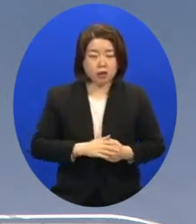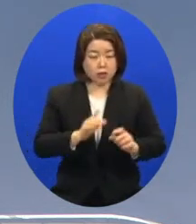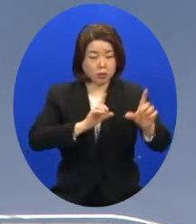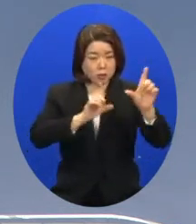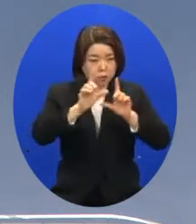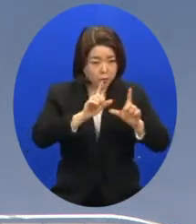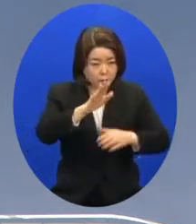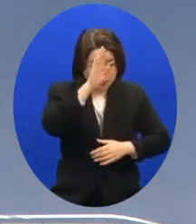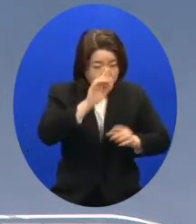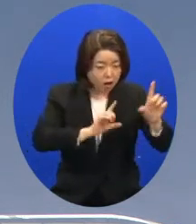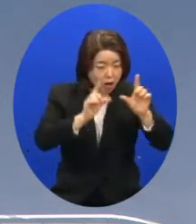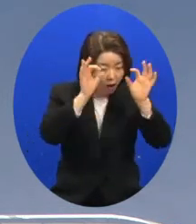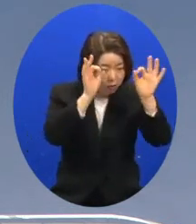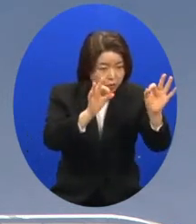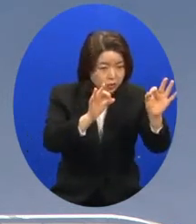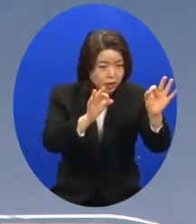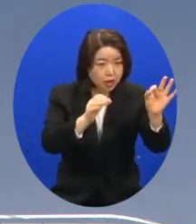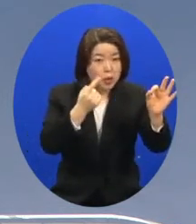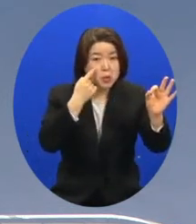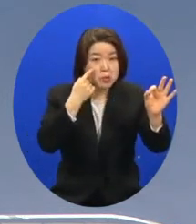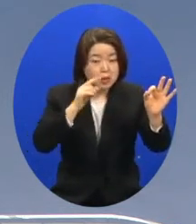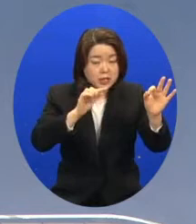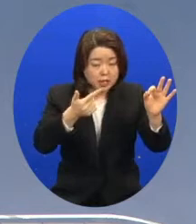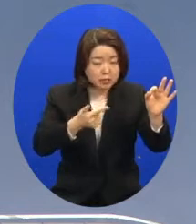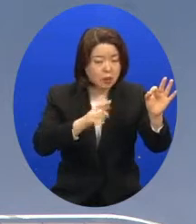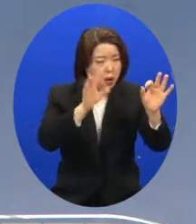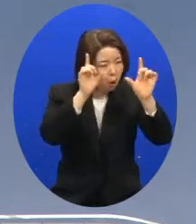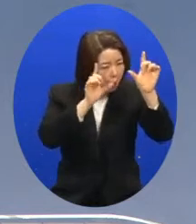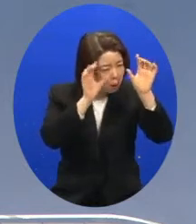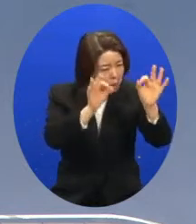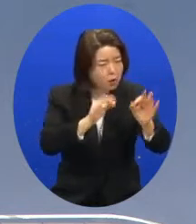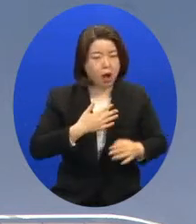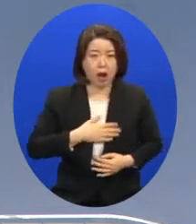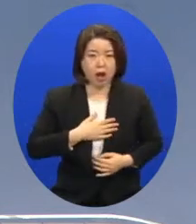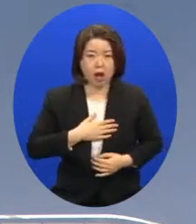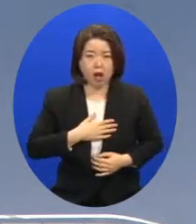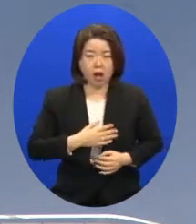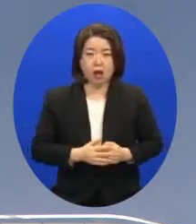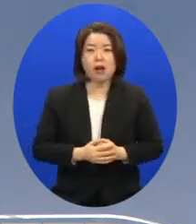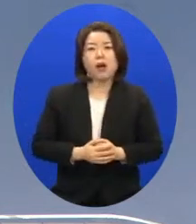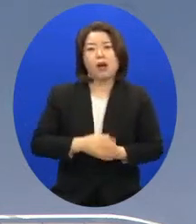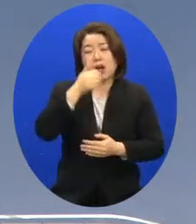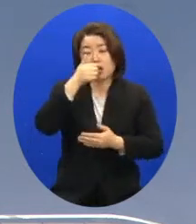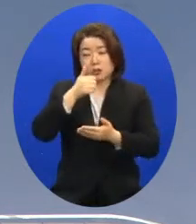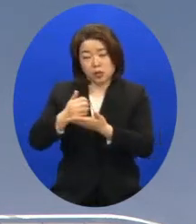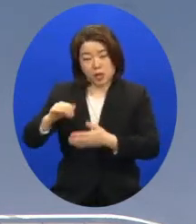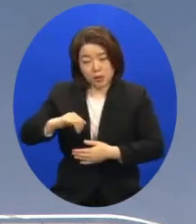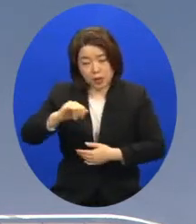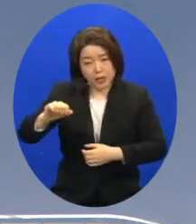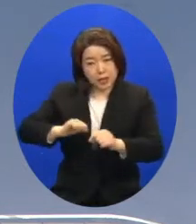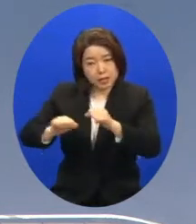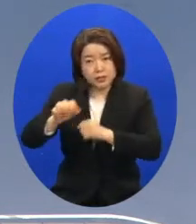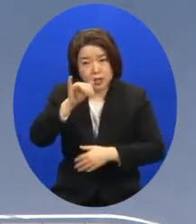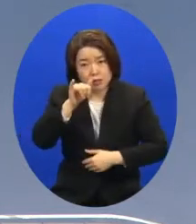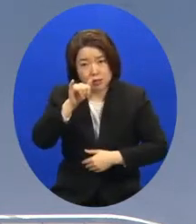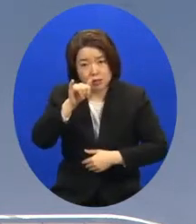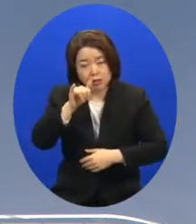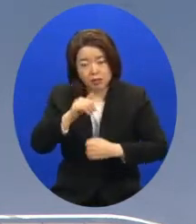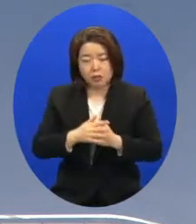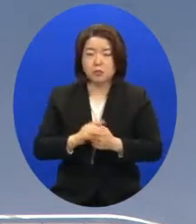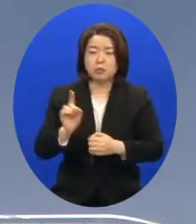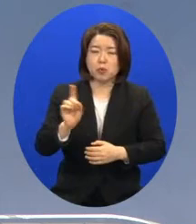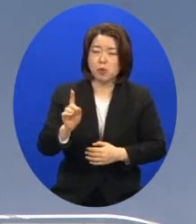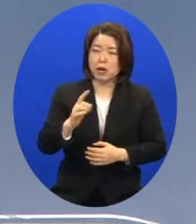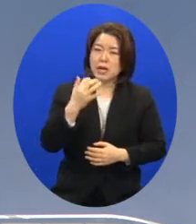보니까 않은가 눈에는 안보이지만 여러분 주위에 - 가 진짜 역사 하고 있나 음란한 것